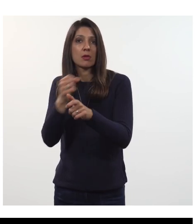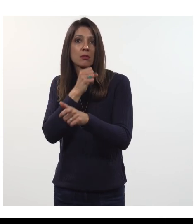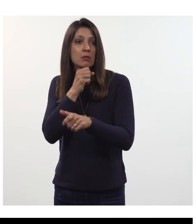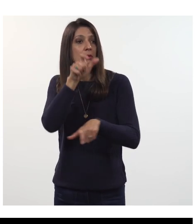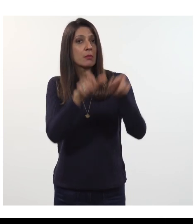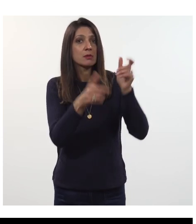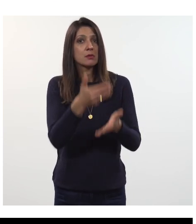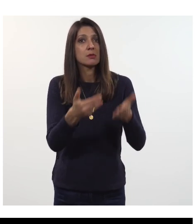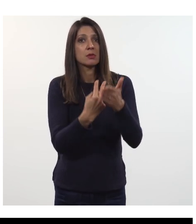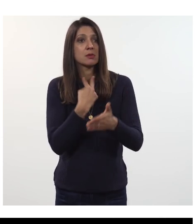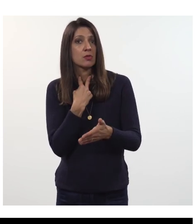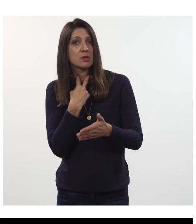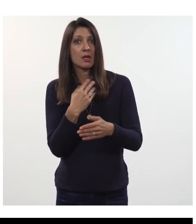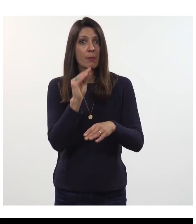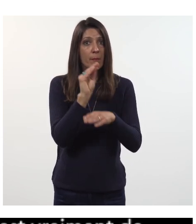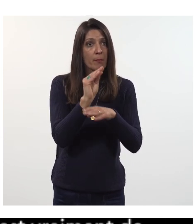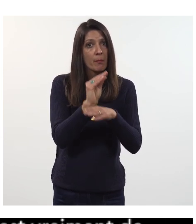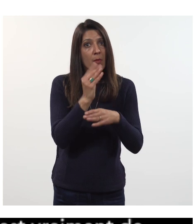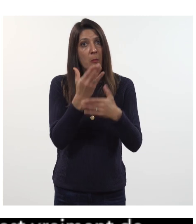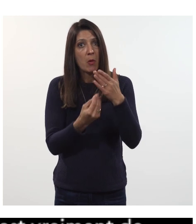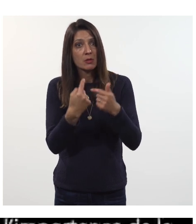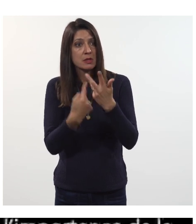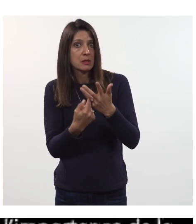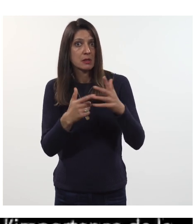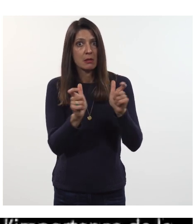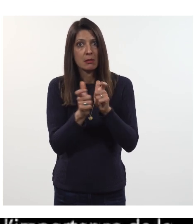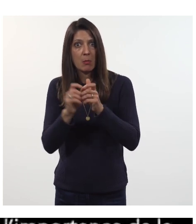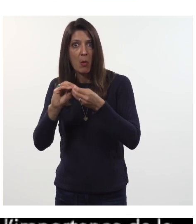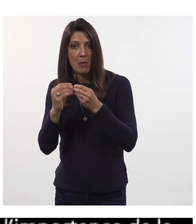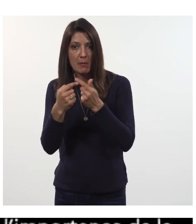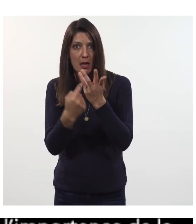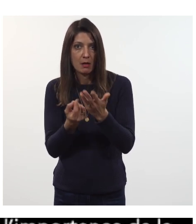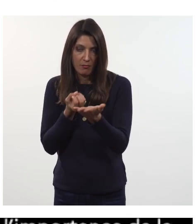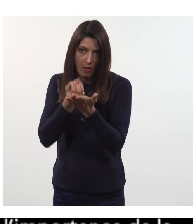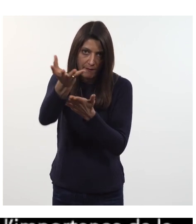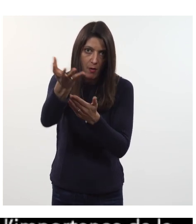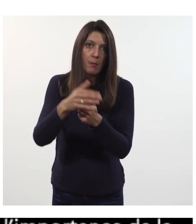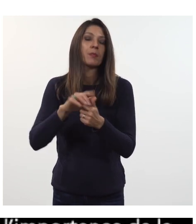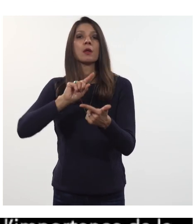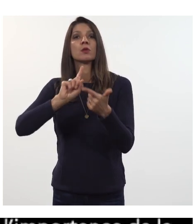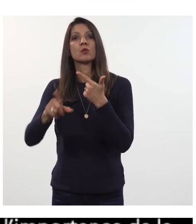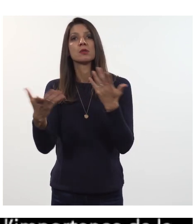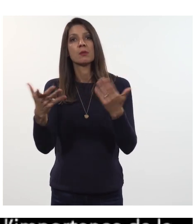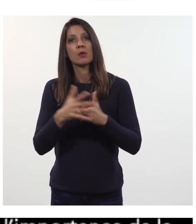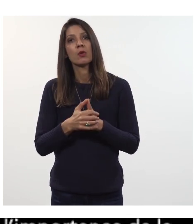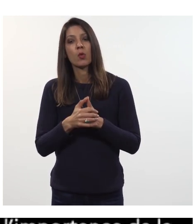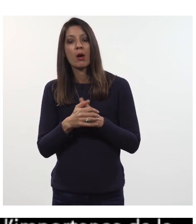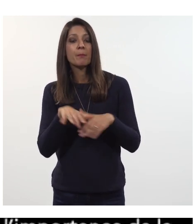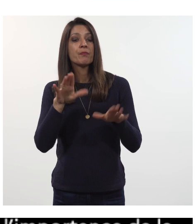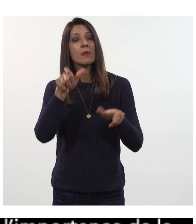en situation de handicap. Le deuxième objectif, c'est vraiment d'améliorer les pratiques